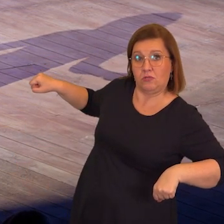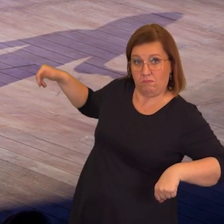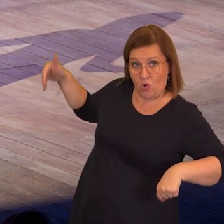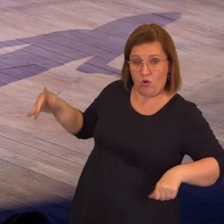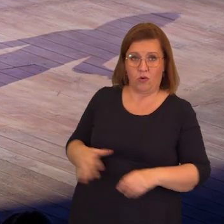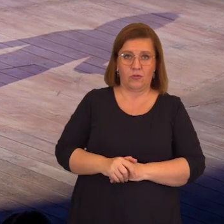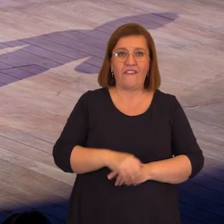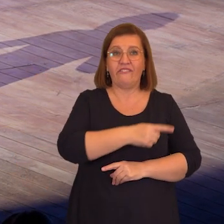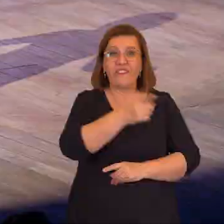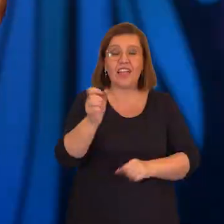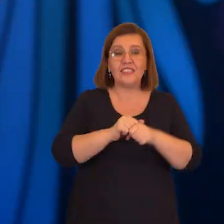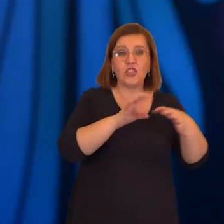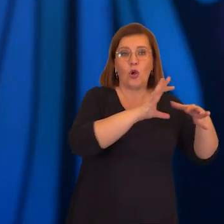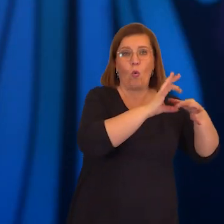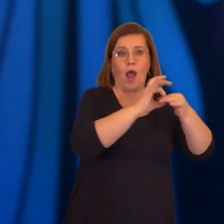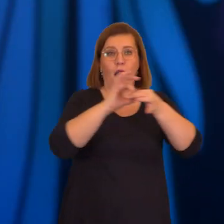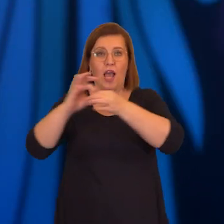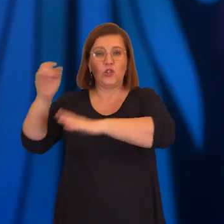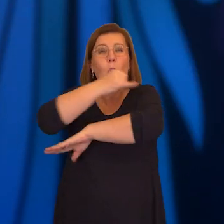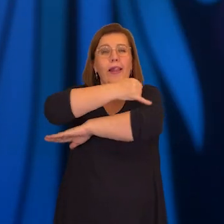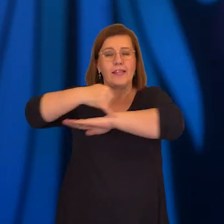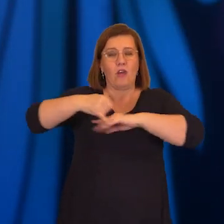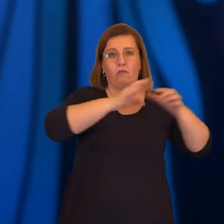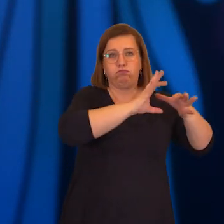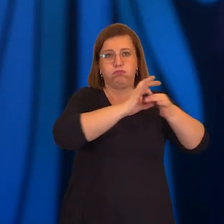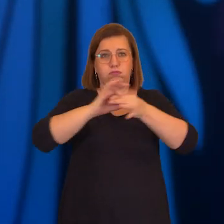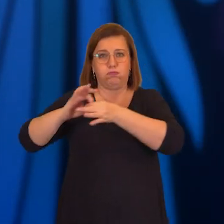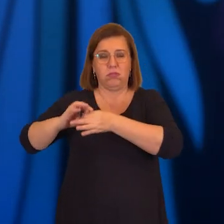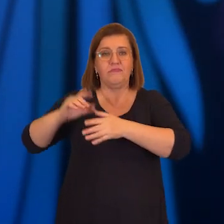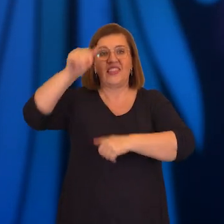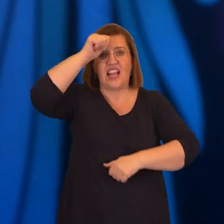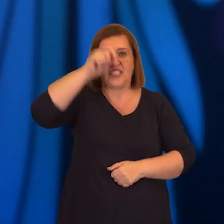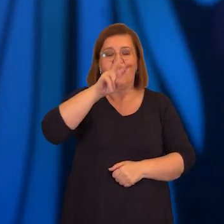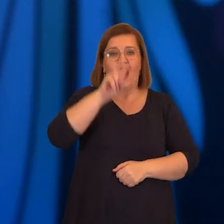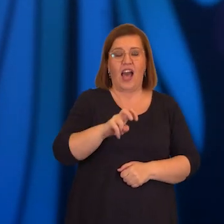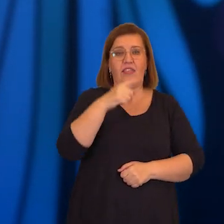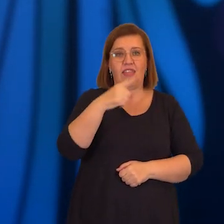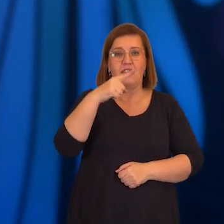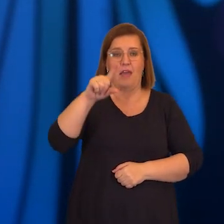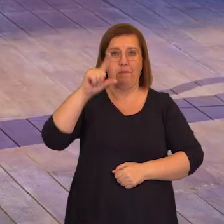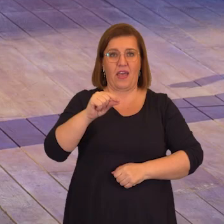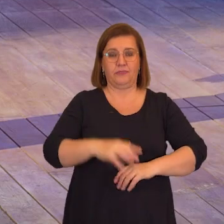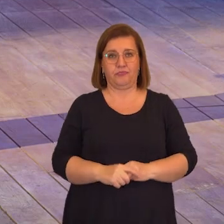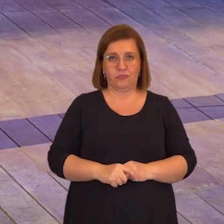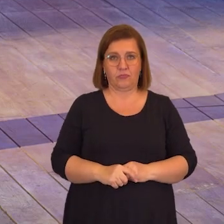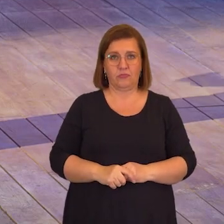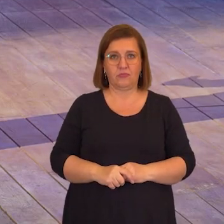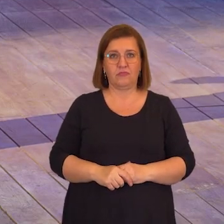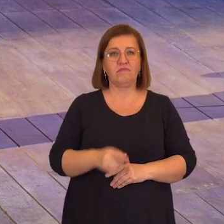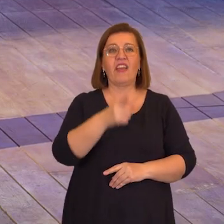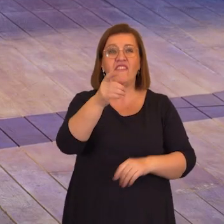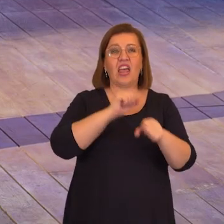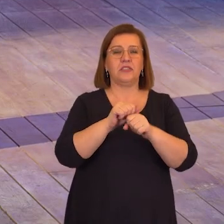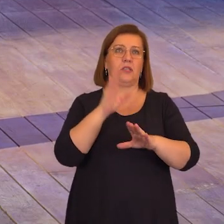Jesteście łańcuchem liniowym i macie swoją nazwę. HDPE, High Density Polyethylene. Jesteście